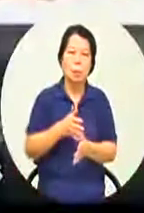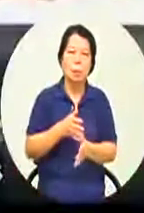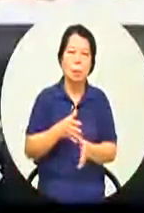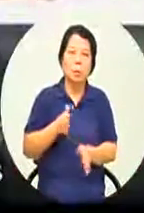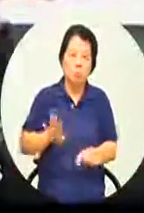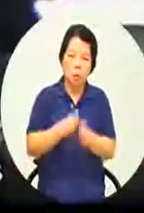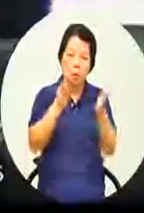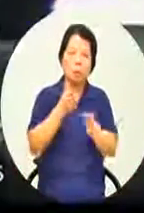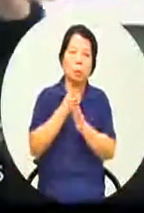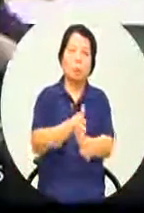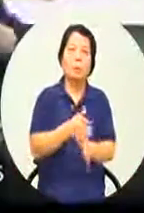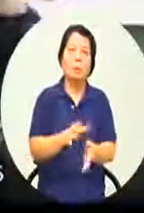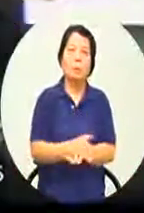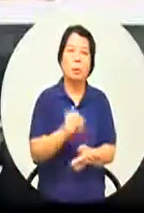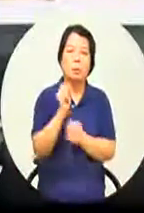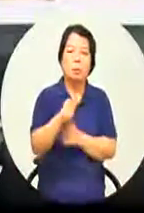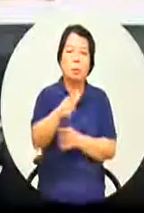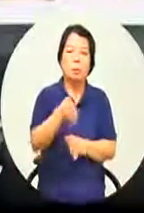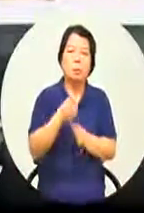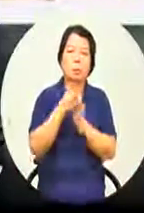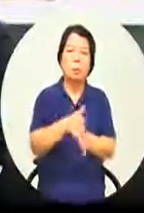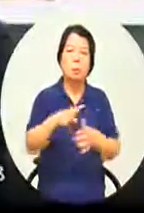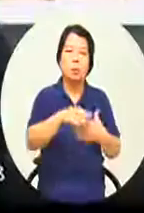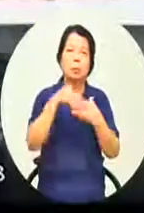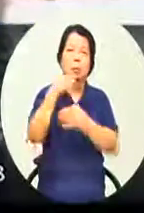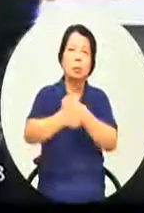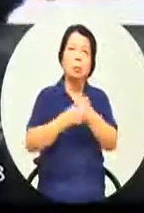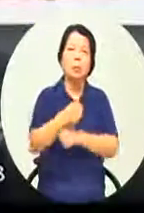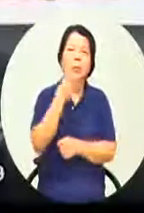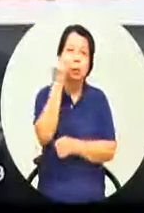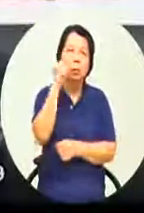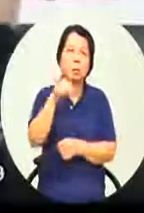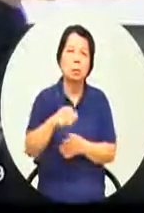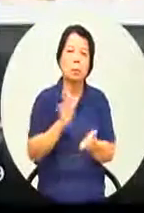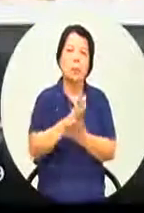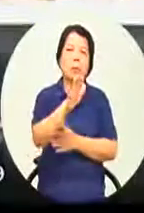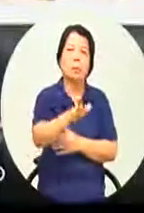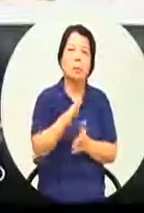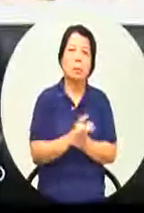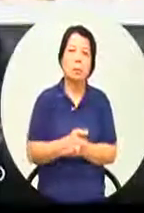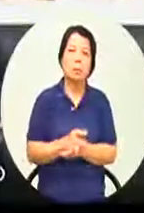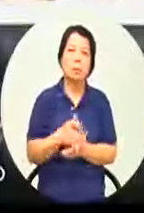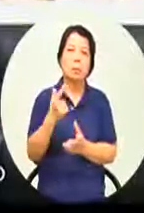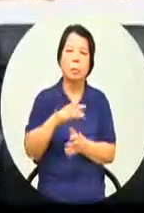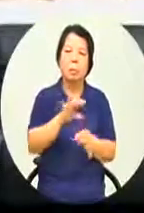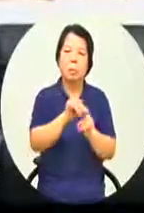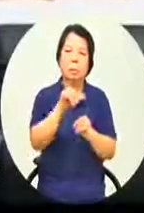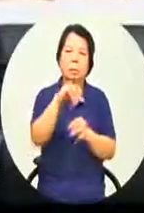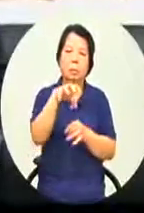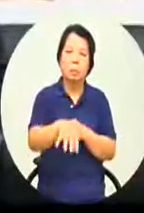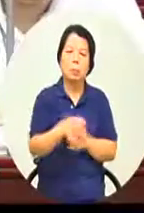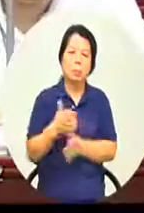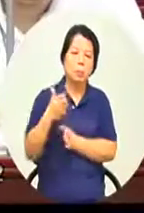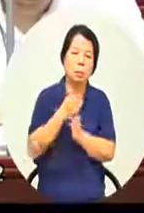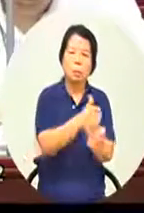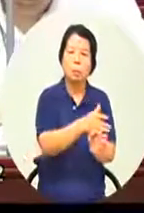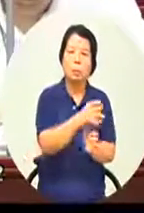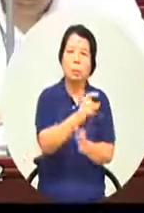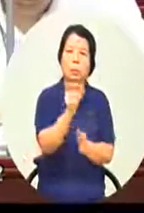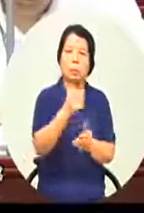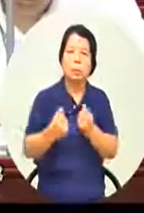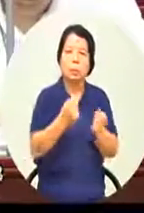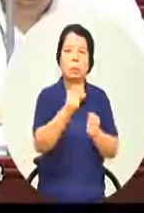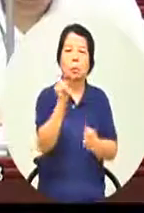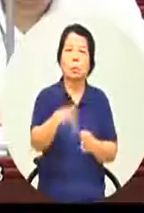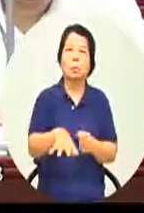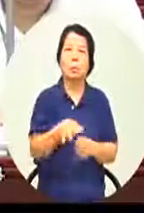观光巴士双层的，希望带动观光嘛，对不对？它未来是在哪里跑？也是高雄市区吗？ 它目前我们是有，